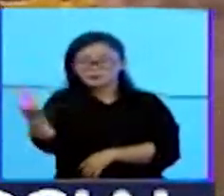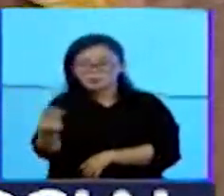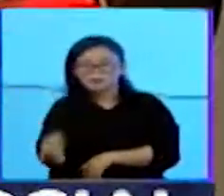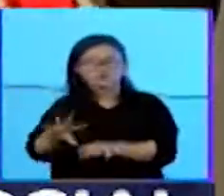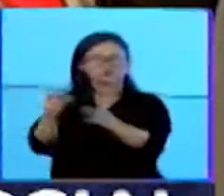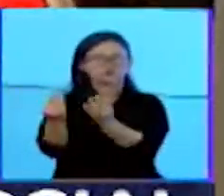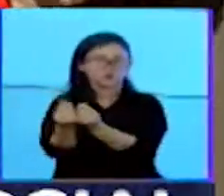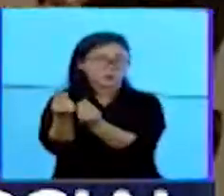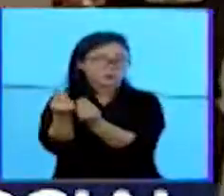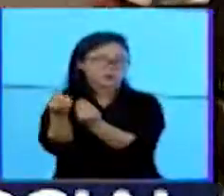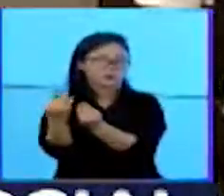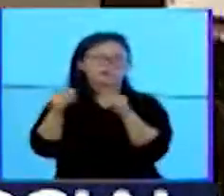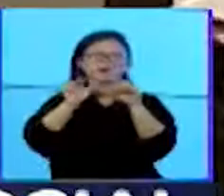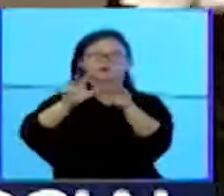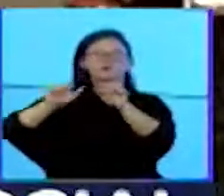mencapai